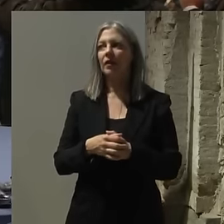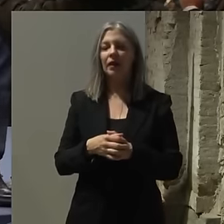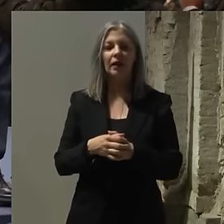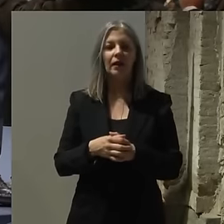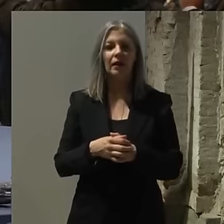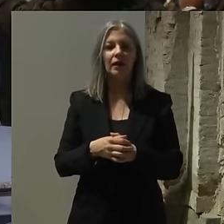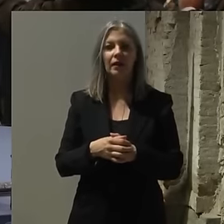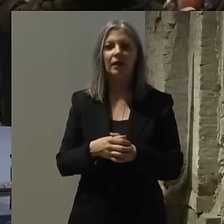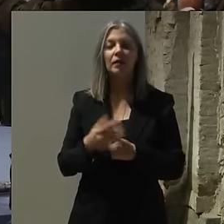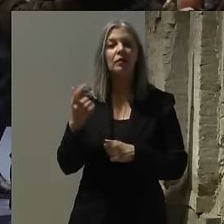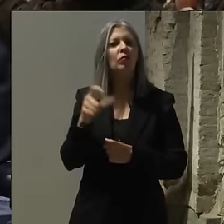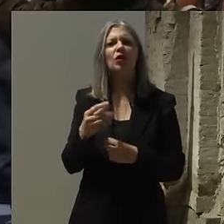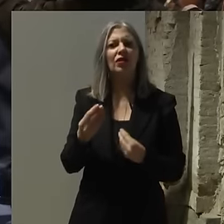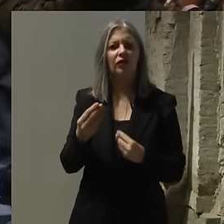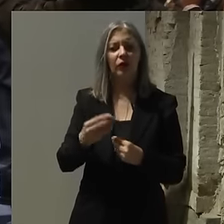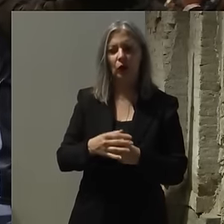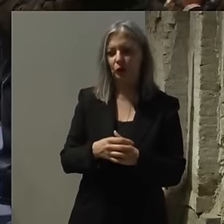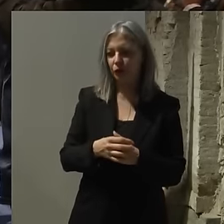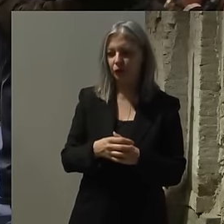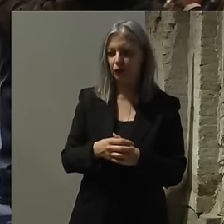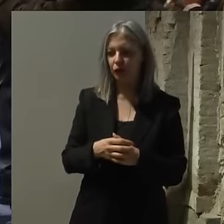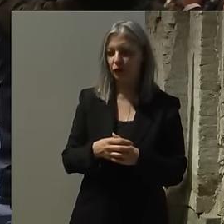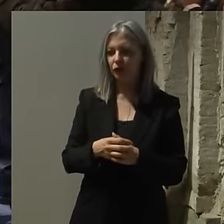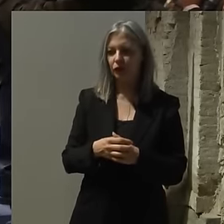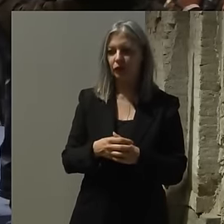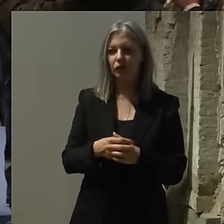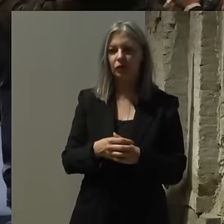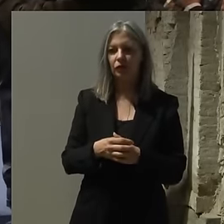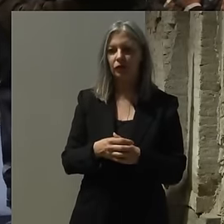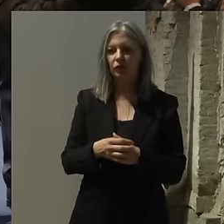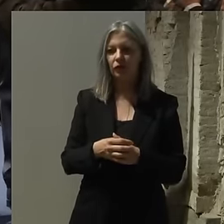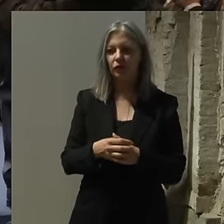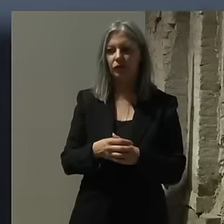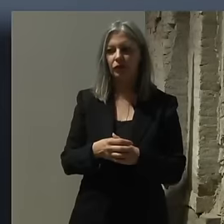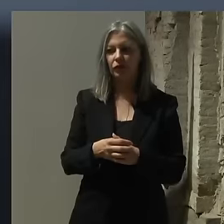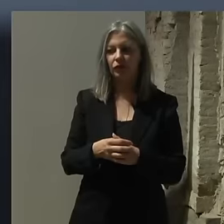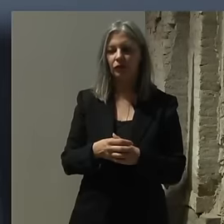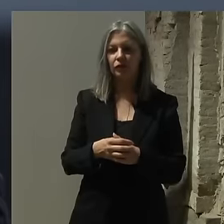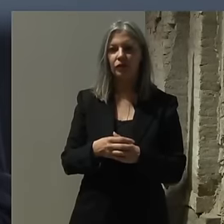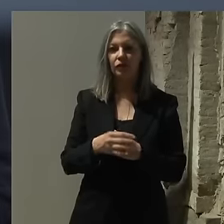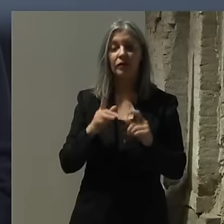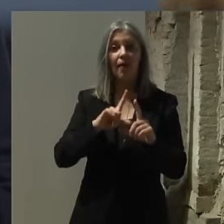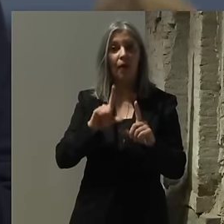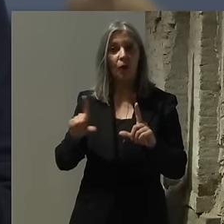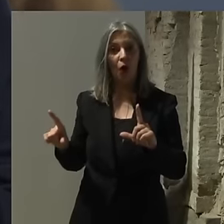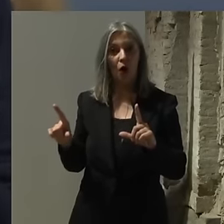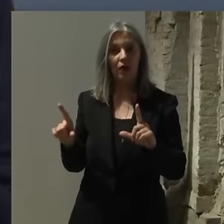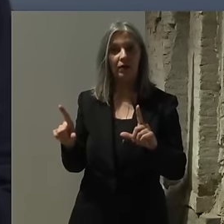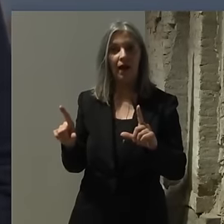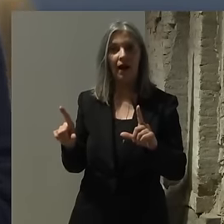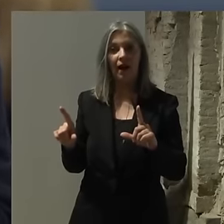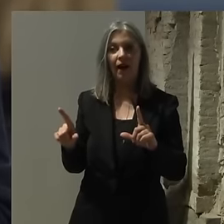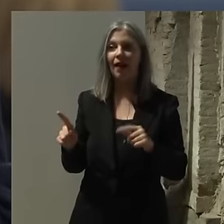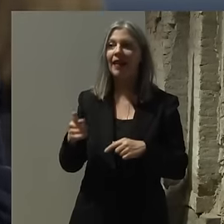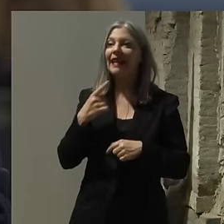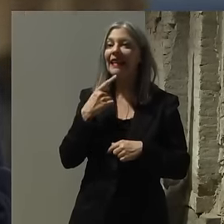Perché ho l'impressione che la Leopolda continui a far paura anche a quelli che dicono di non aver